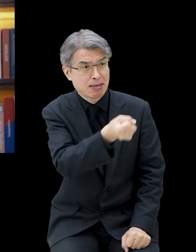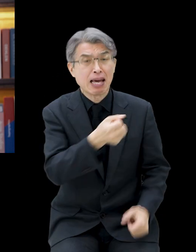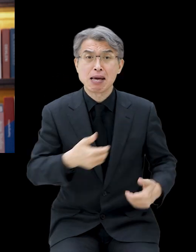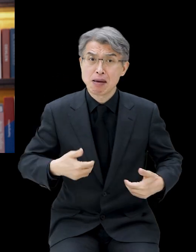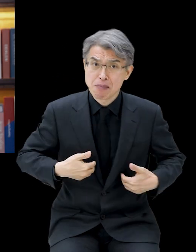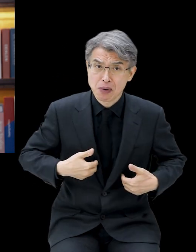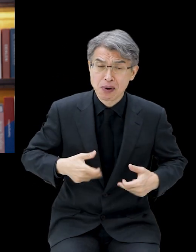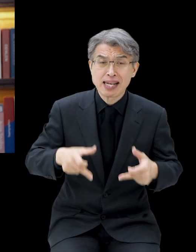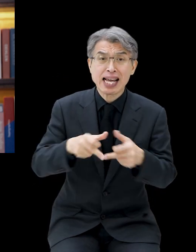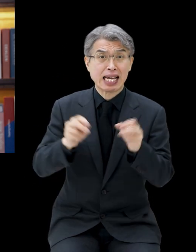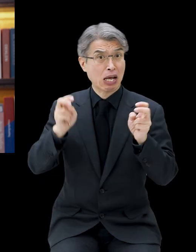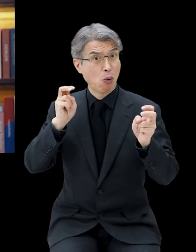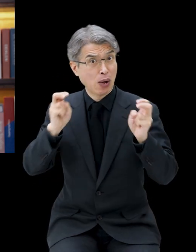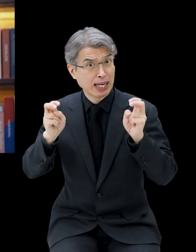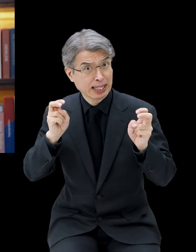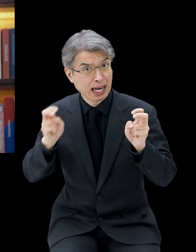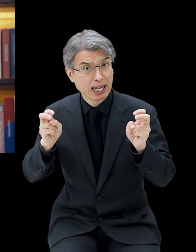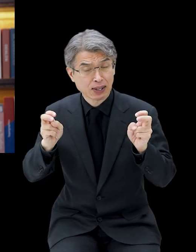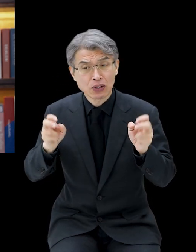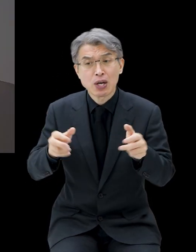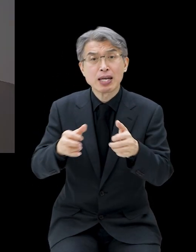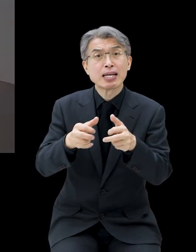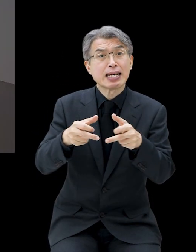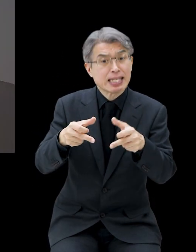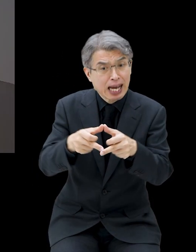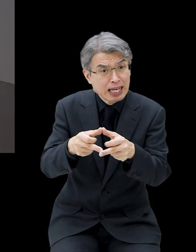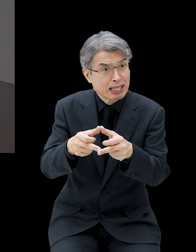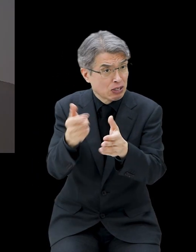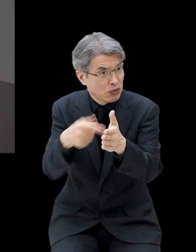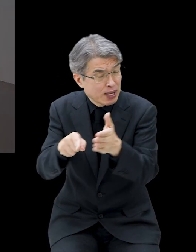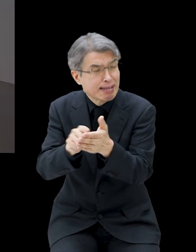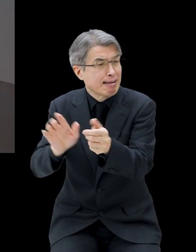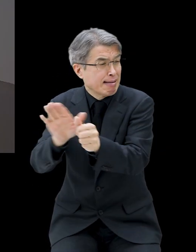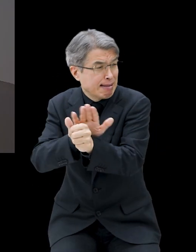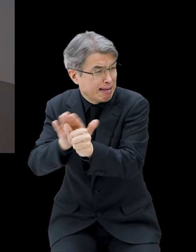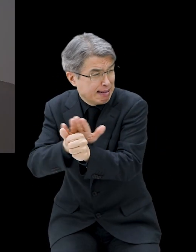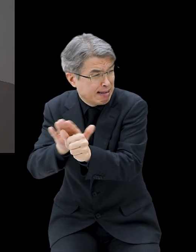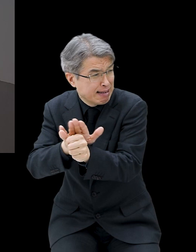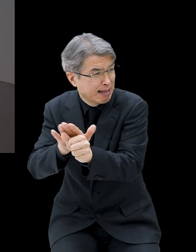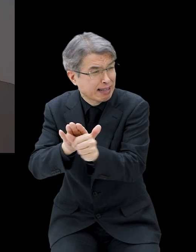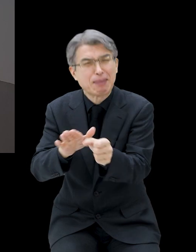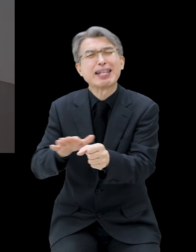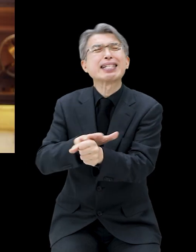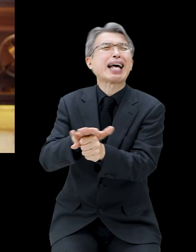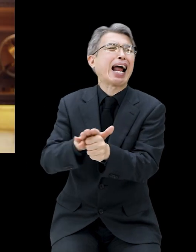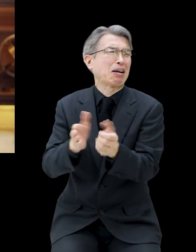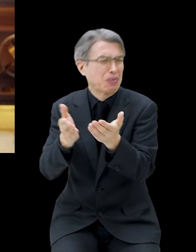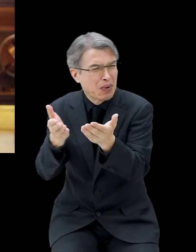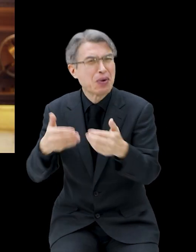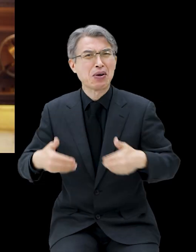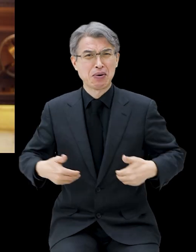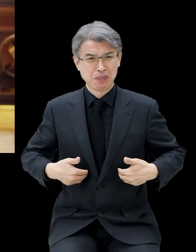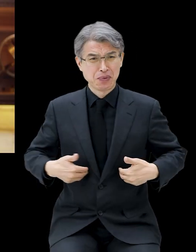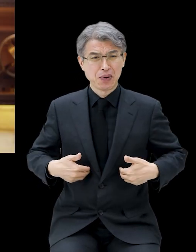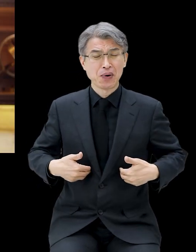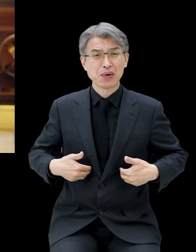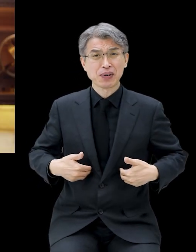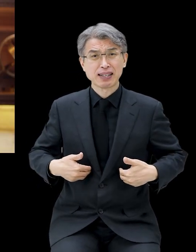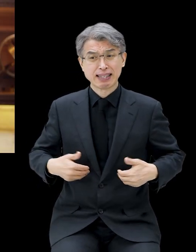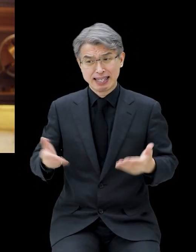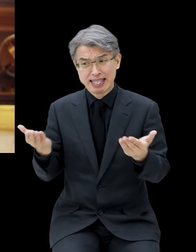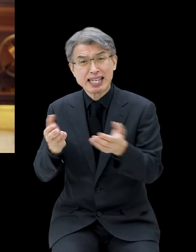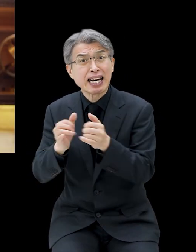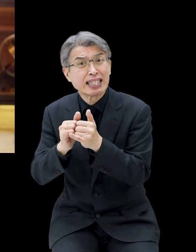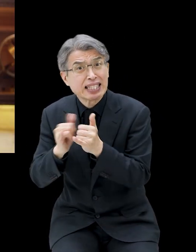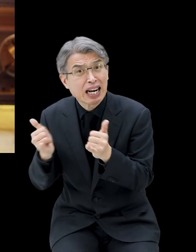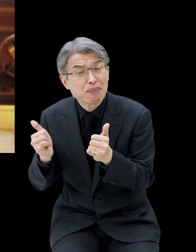장애인 기업이고 장애인을 위한 서비스를 하기 때문에 장애인의 애착이 있어야 됩니다. 그래서 모든 직원들이 우리